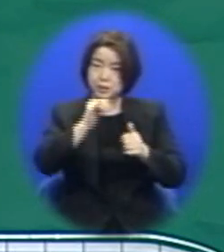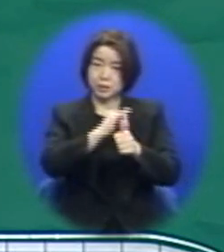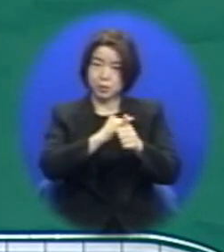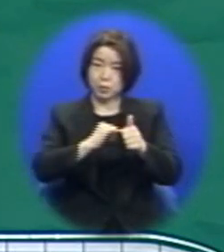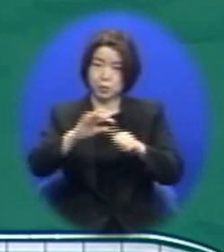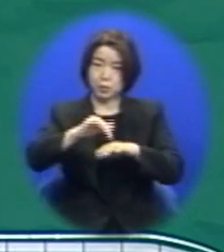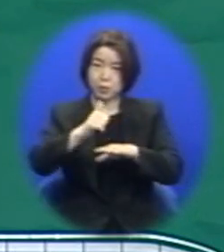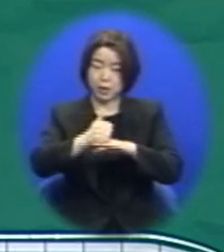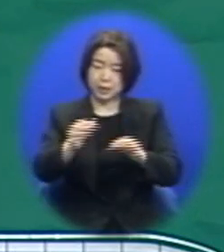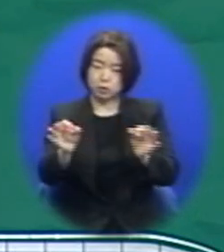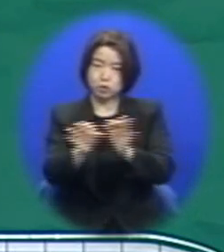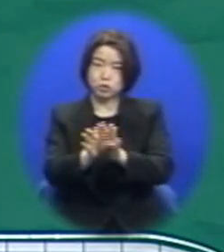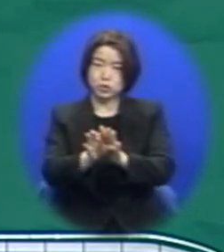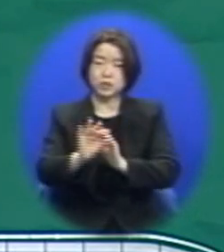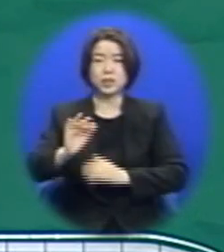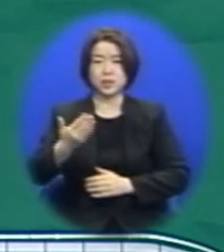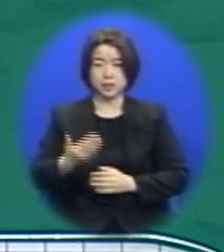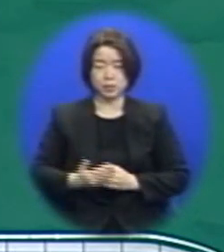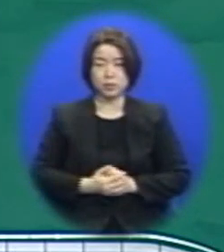죽어야 합니다.